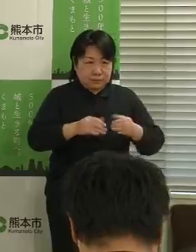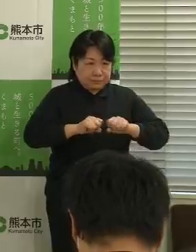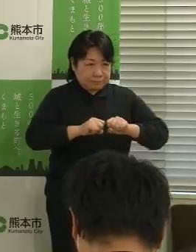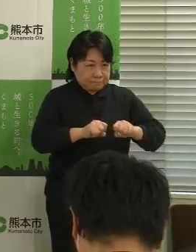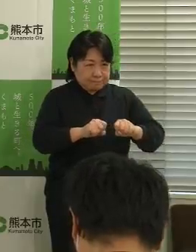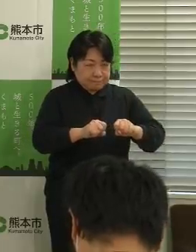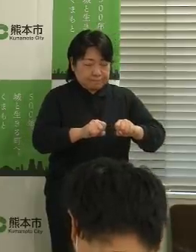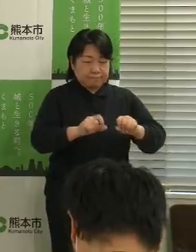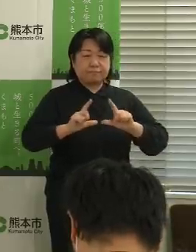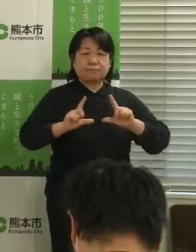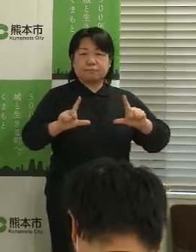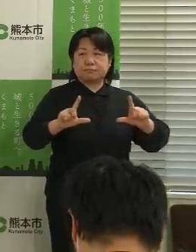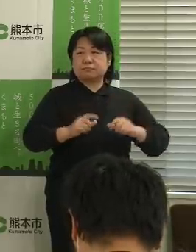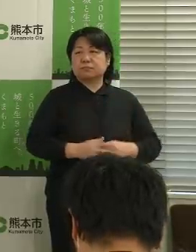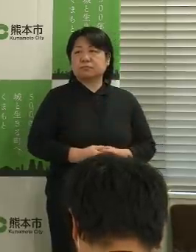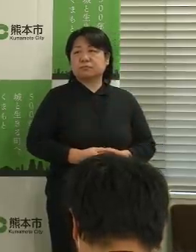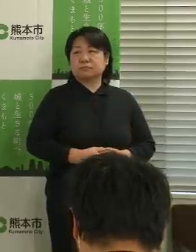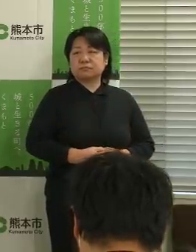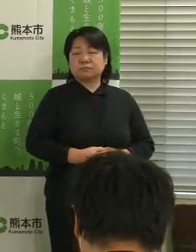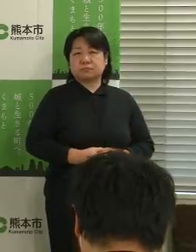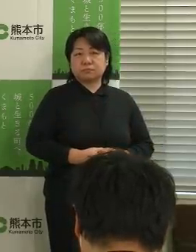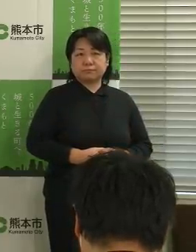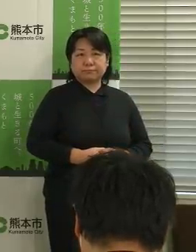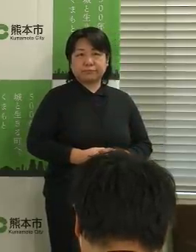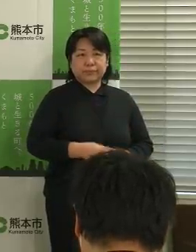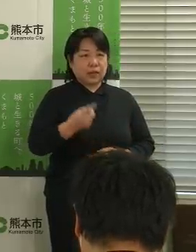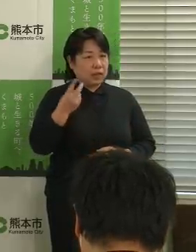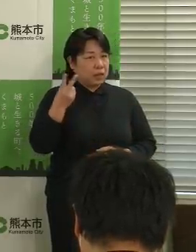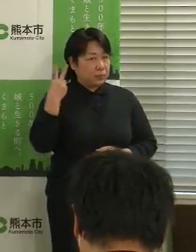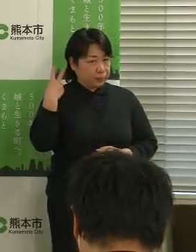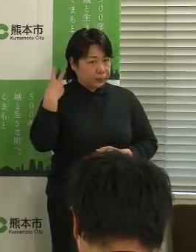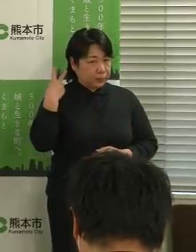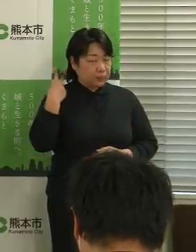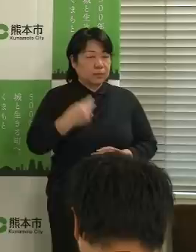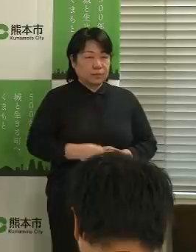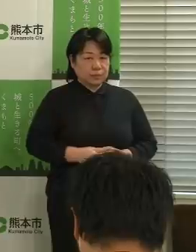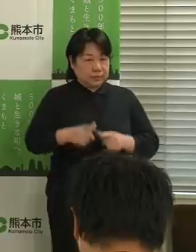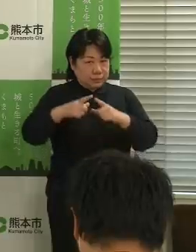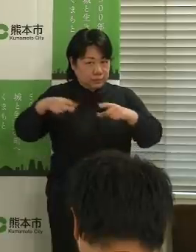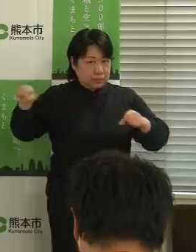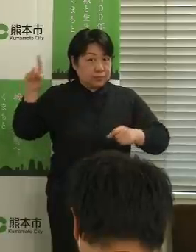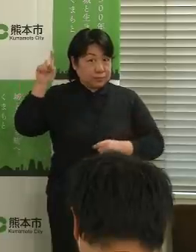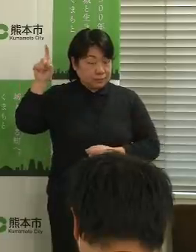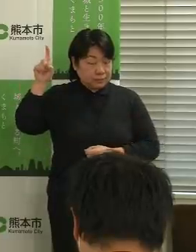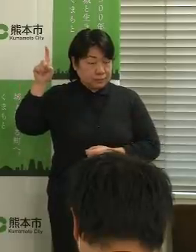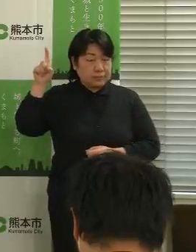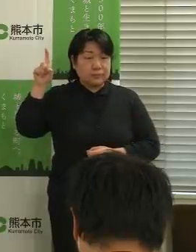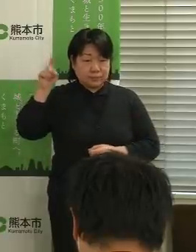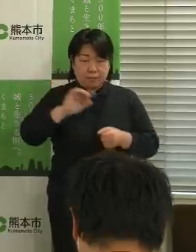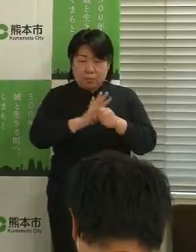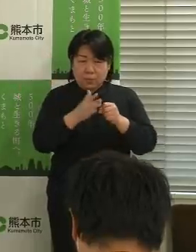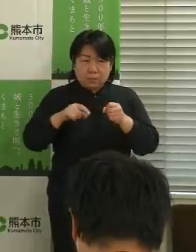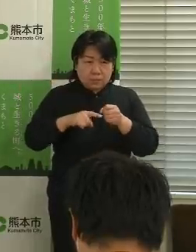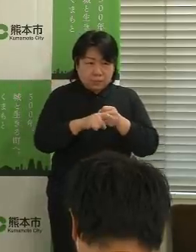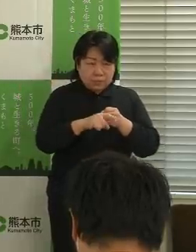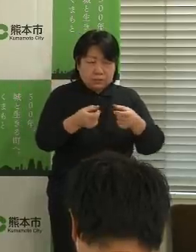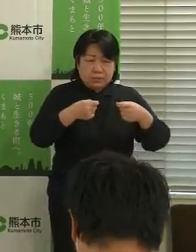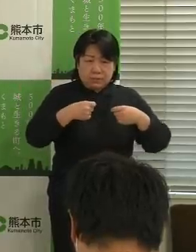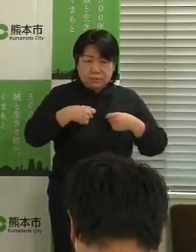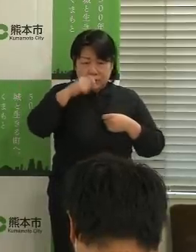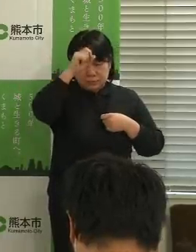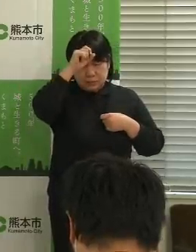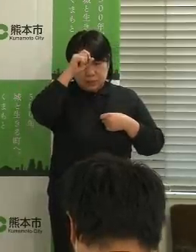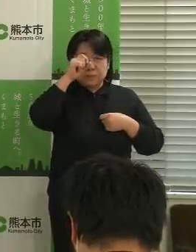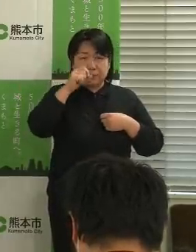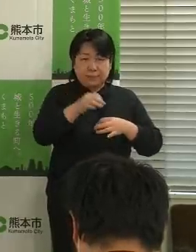ご報告をいたします。一昨日、国においては新型コロナウイルス感染症に伴う